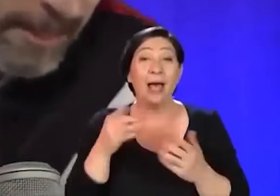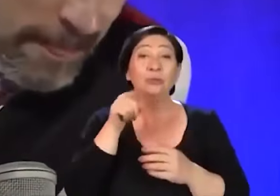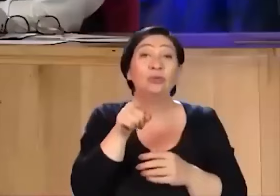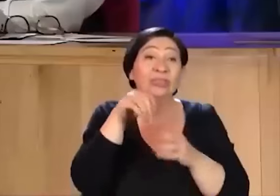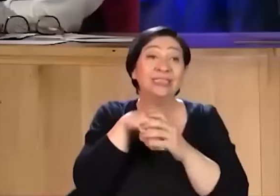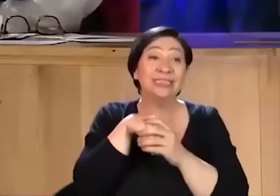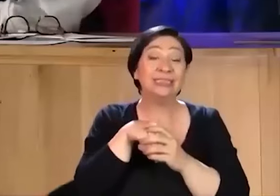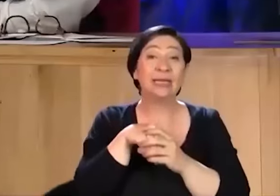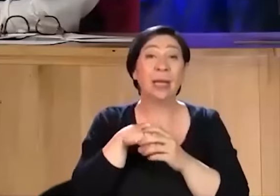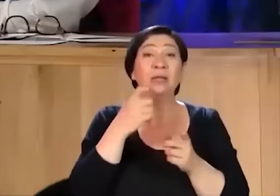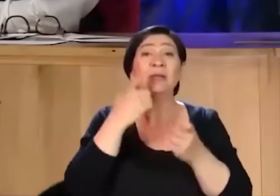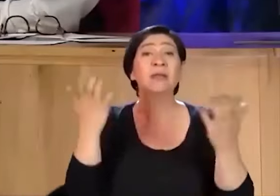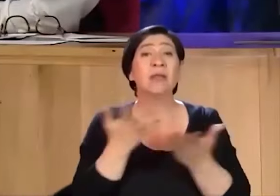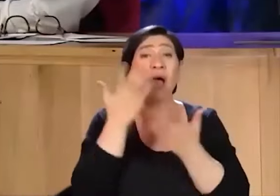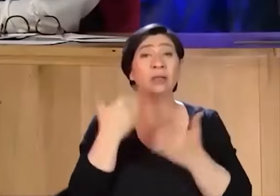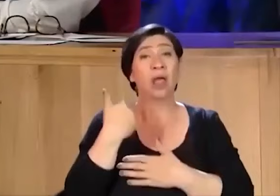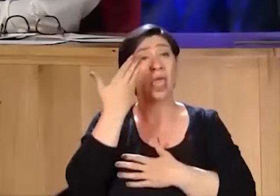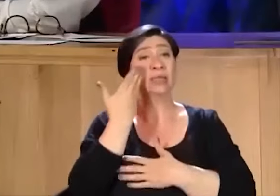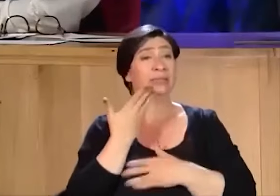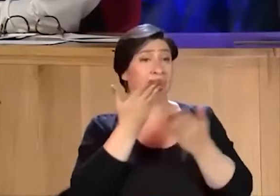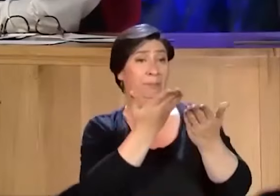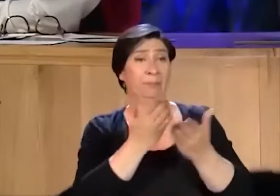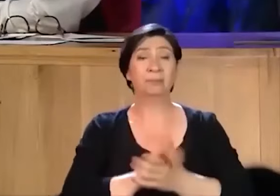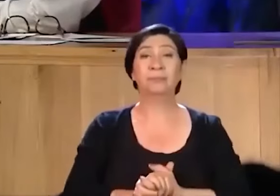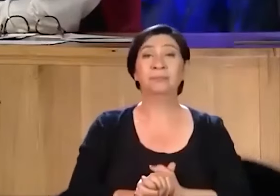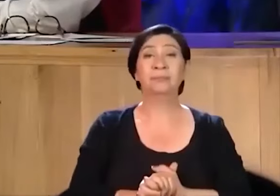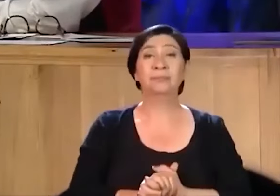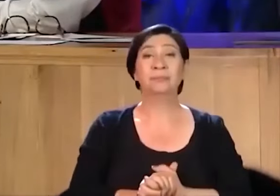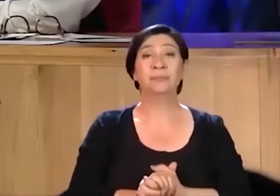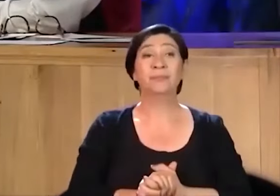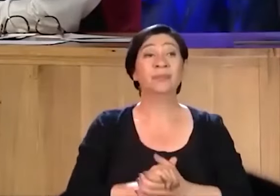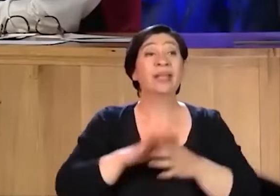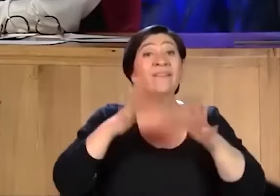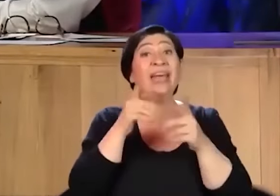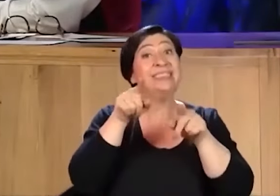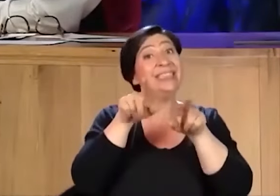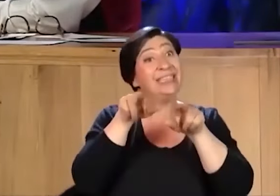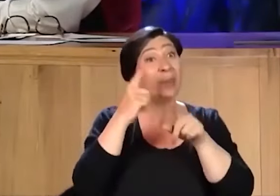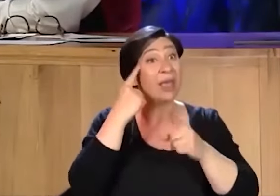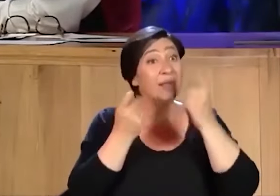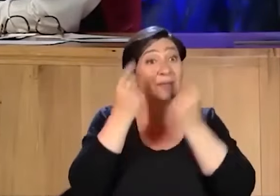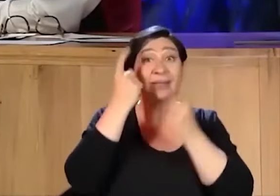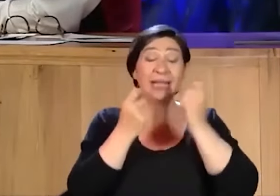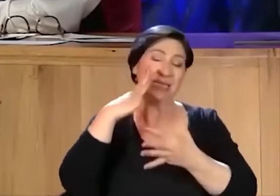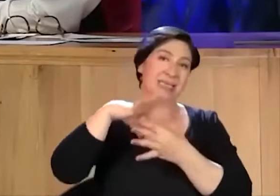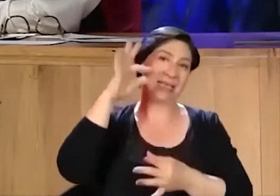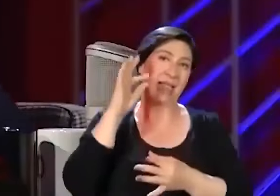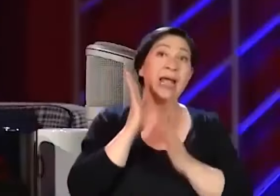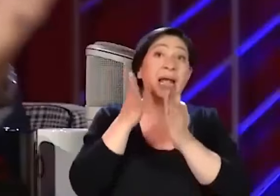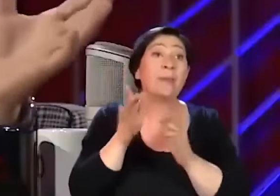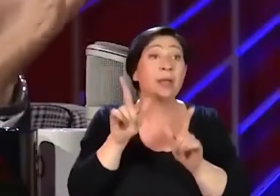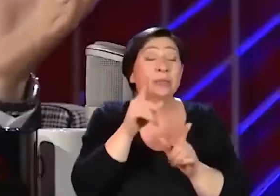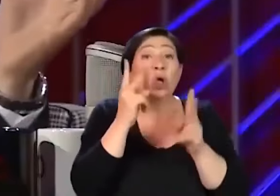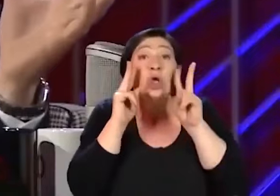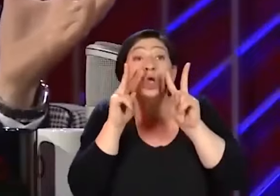şunun için yani ben yıllardır izlediğim birisiniz. Veya sizin gibi yaratıcı insanları. Çünkü